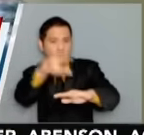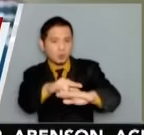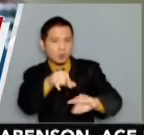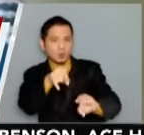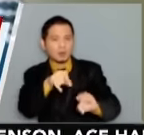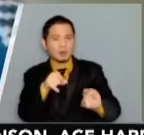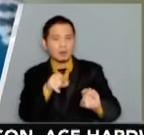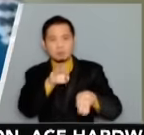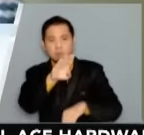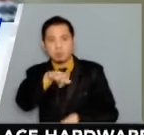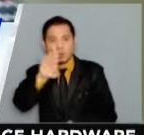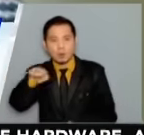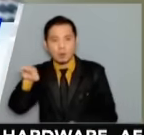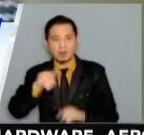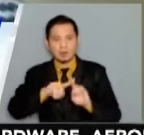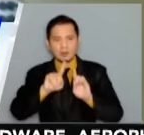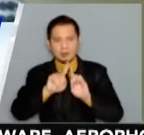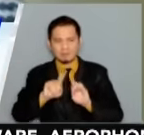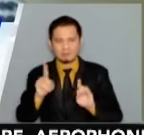again. We have to ensure, no, that